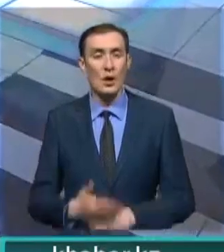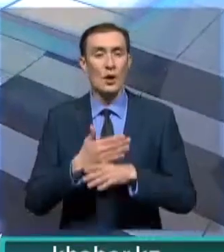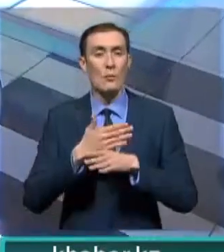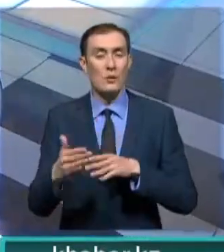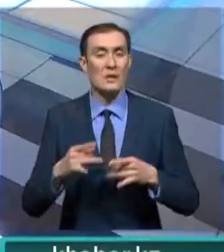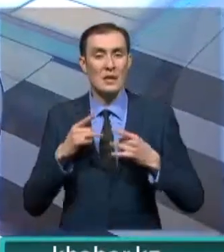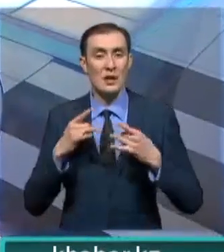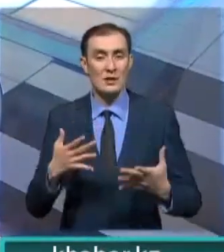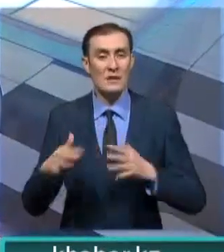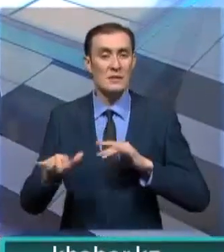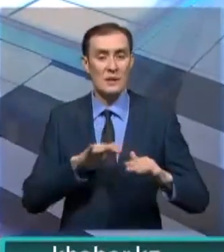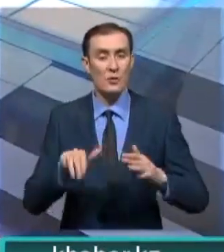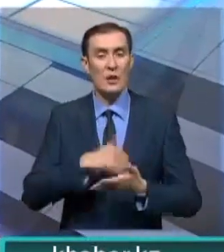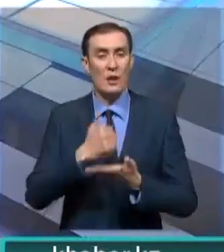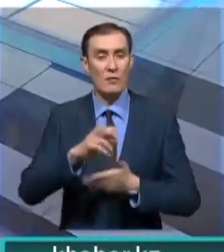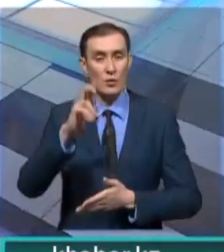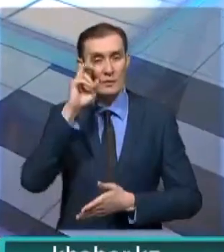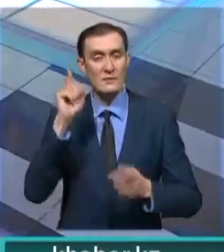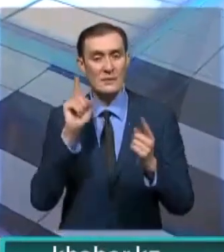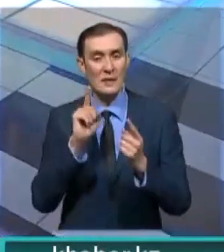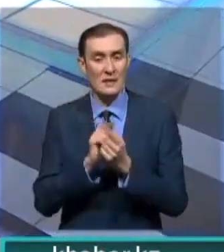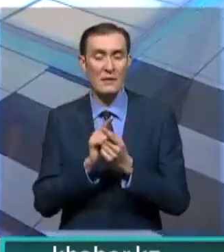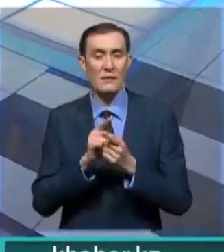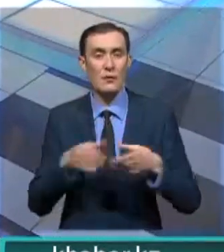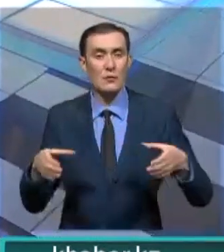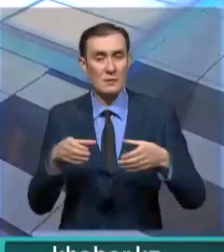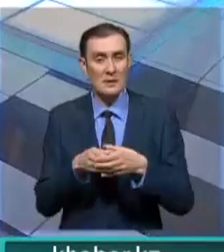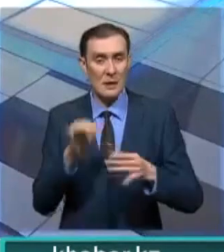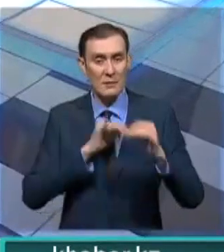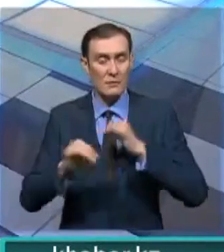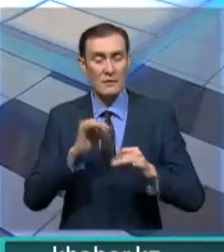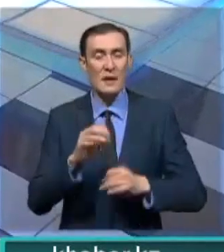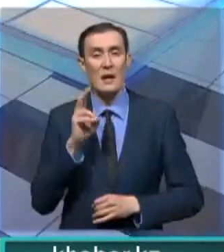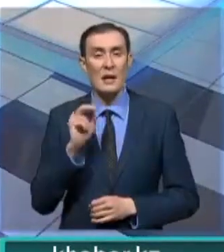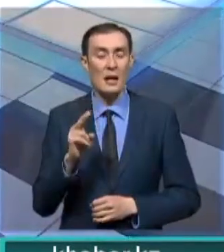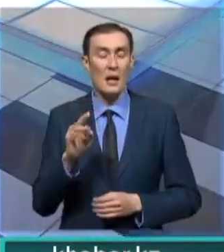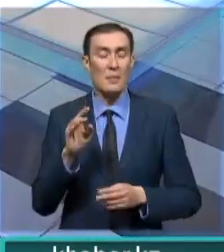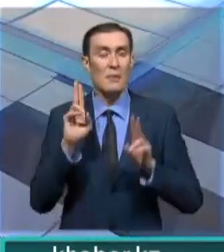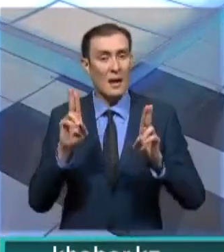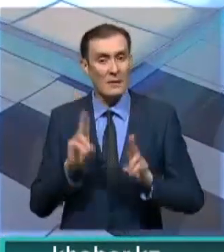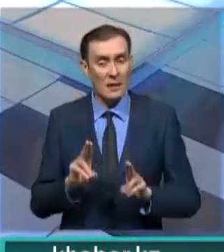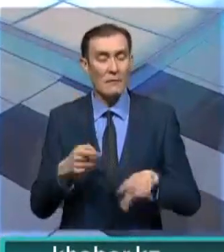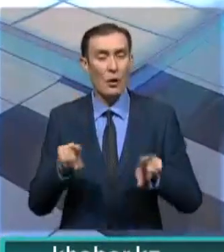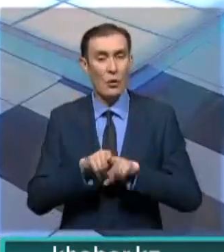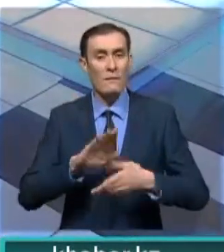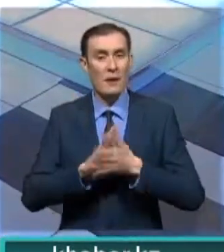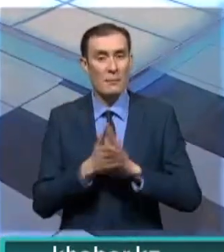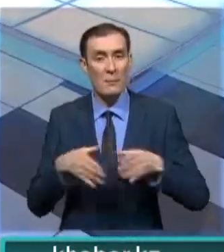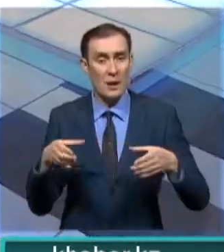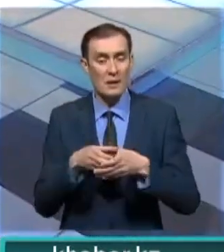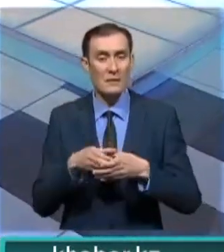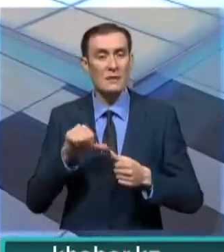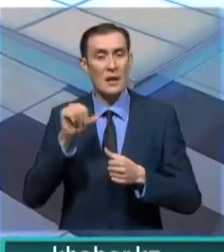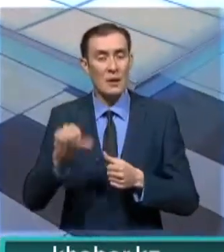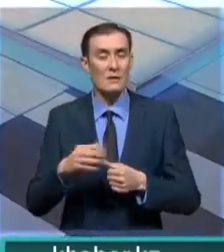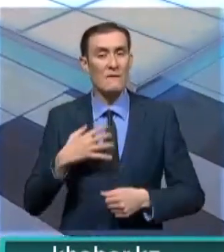После торжественной церемонии главы государств встретились в узком составе. Как правило, именно в таком формате и